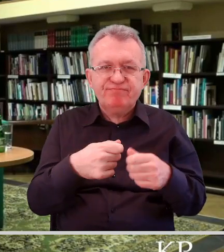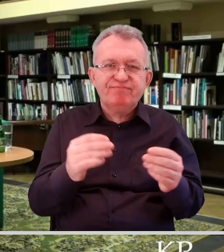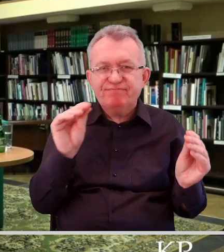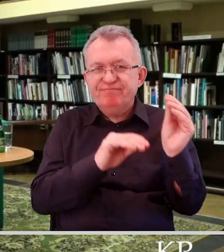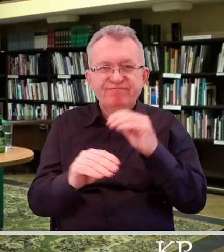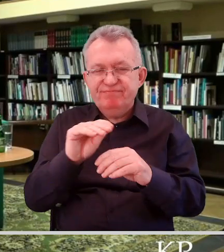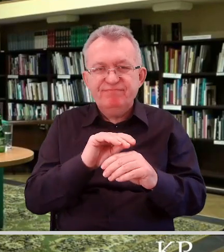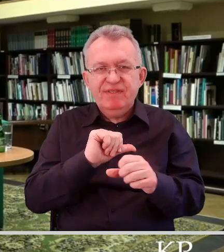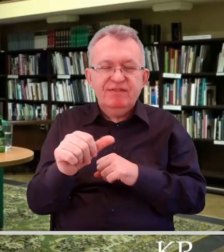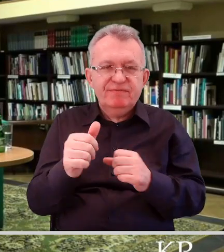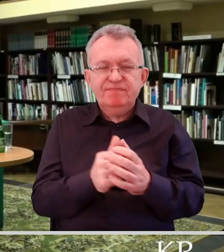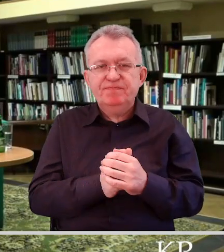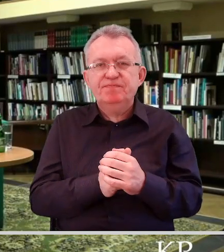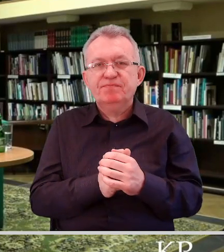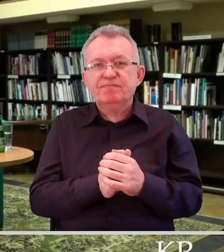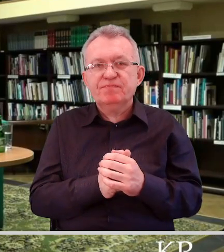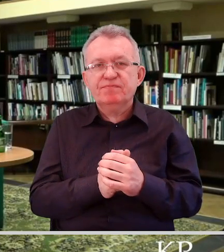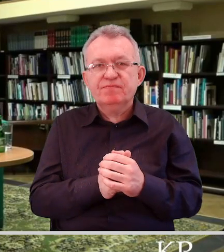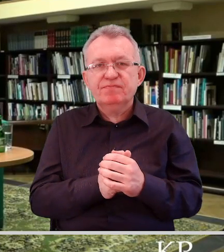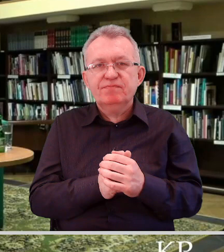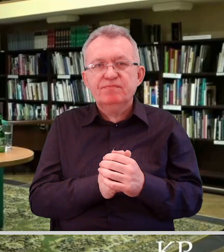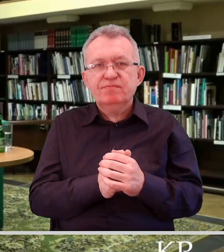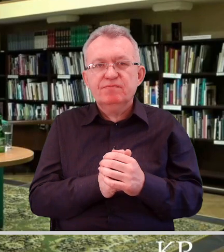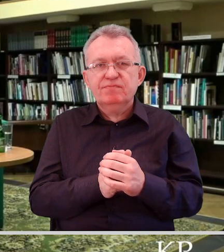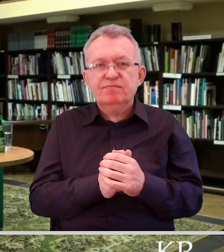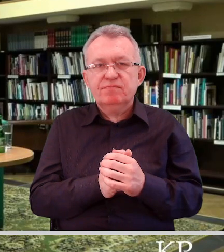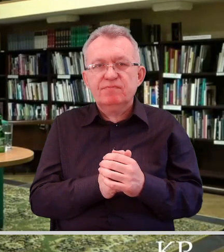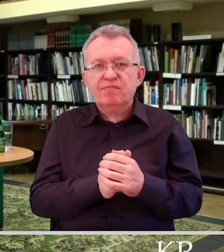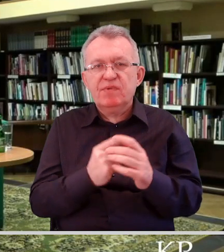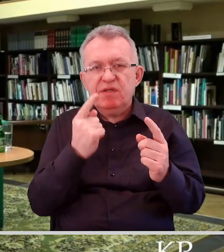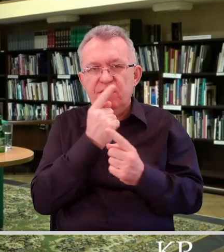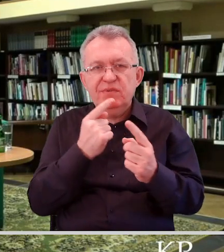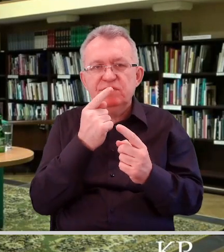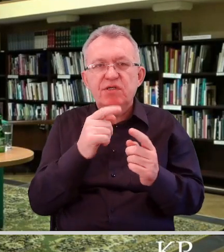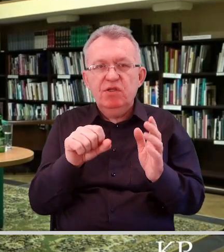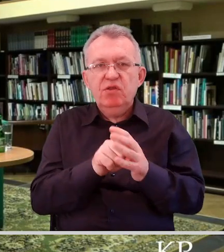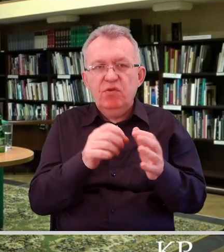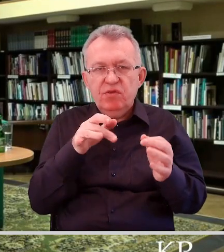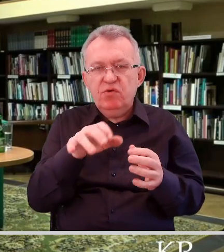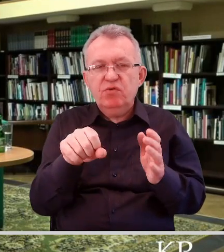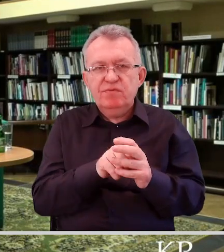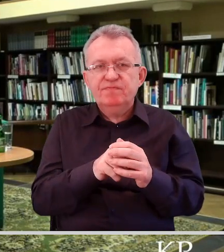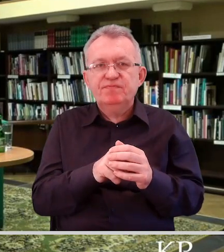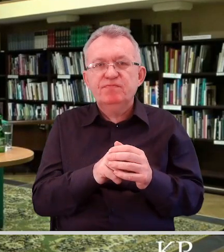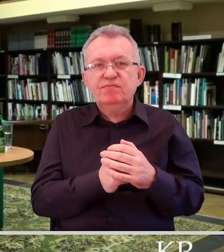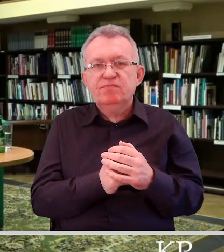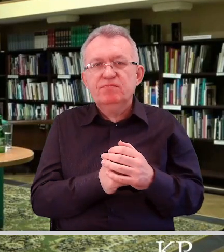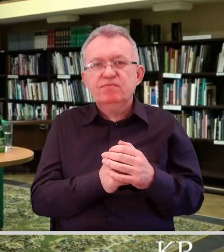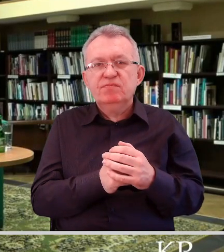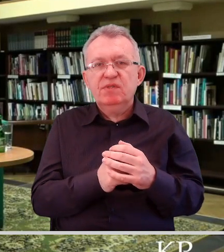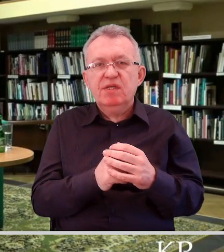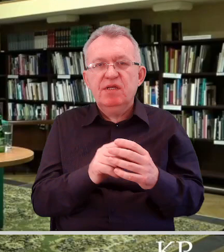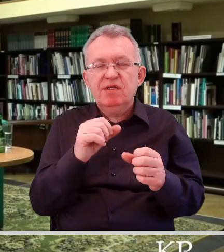także to już jest grubsza manipulacja. Ale wydaje mi się, że dochodzimy do tego, że